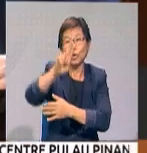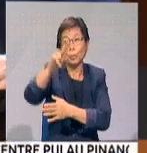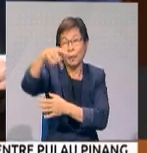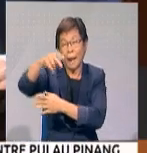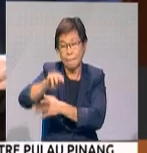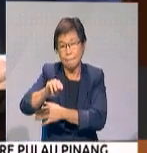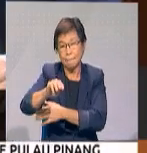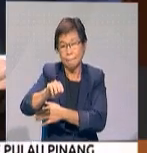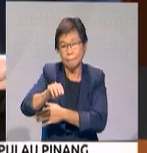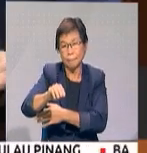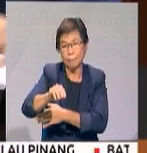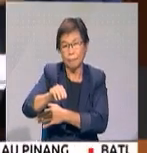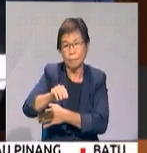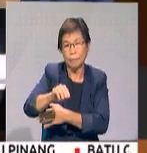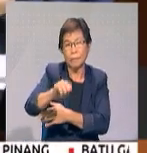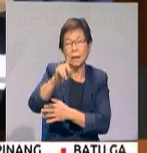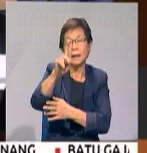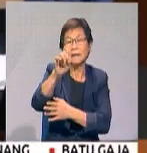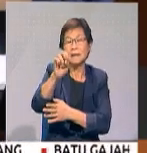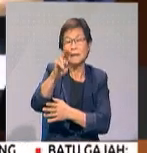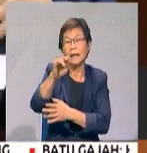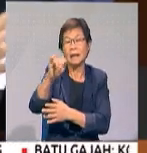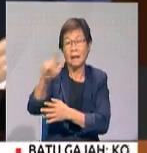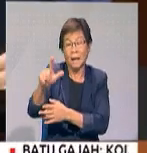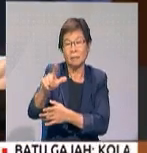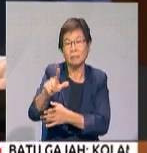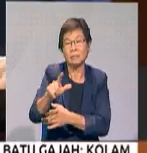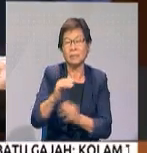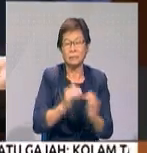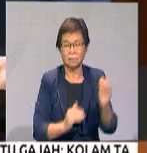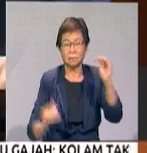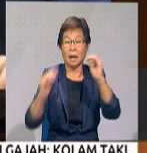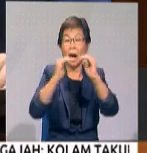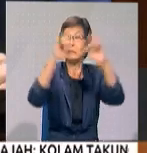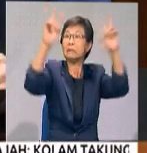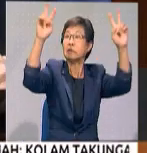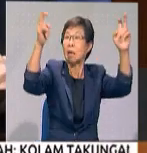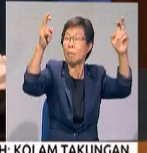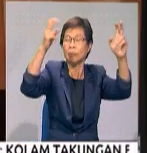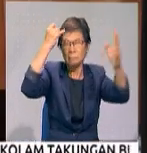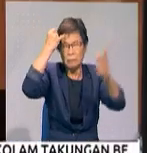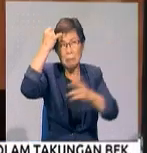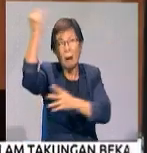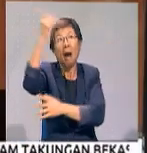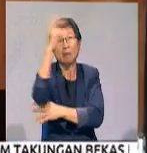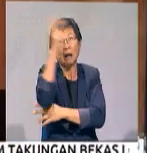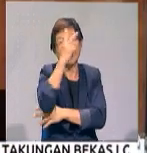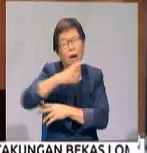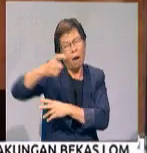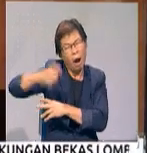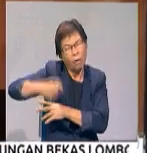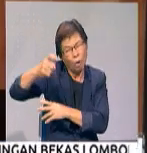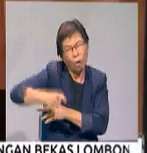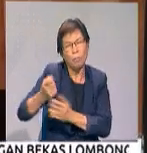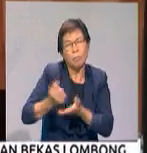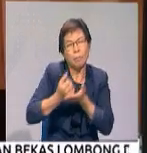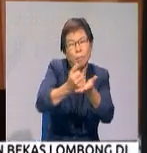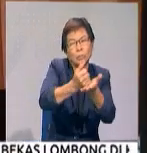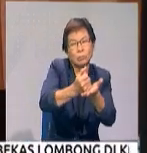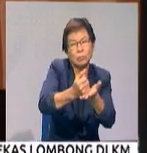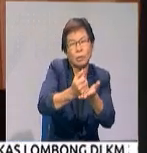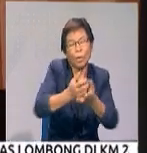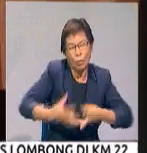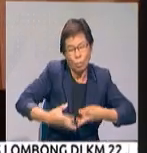Malaysia UPM, Muhammad Daniel Abdul Rahman, selaras dengan temanya, beliau berpendapat kerajaan seharusnya membantu